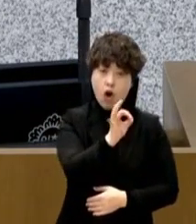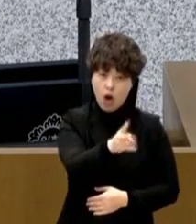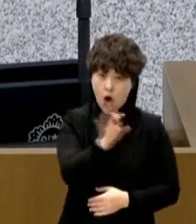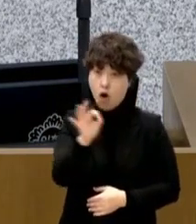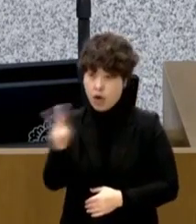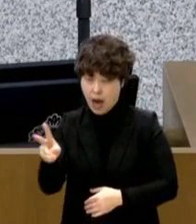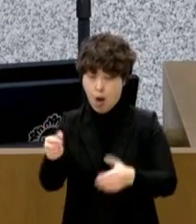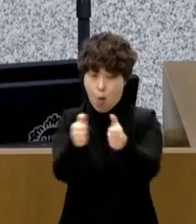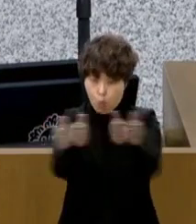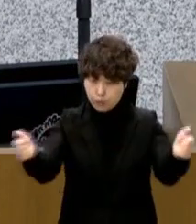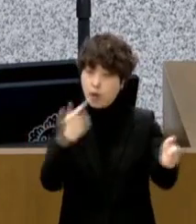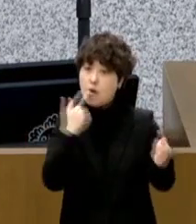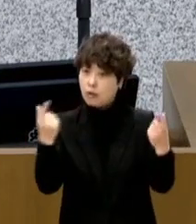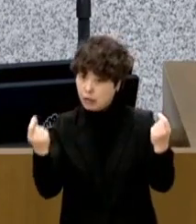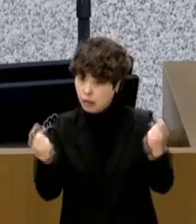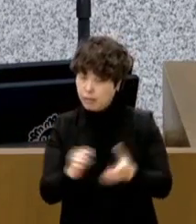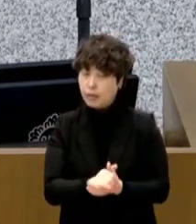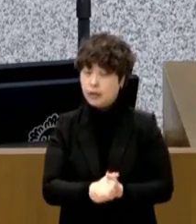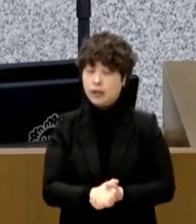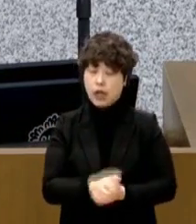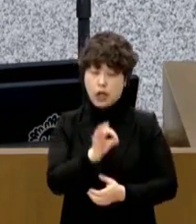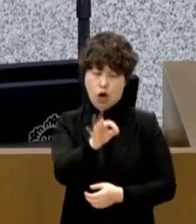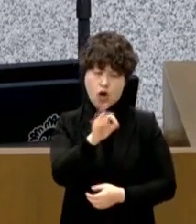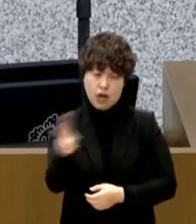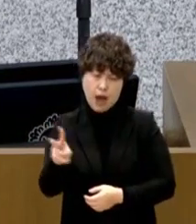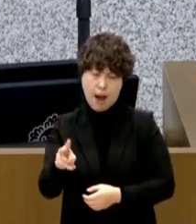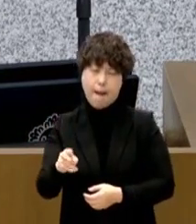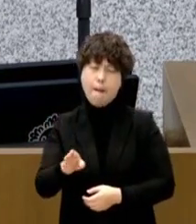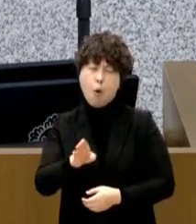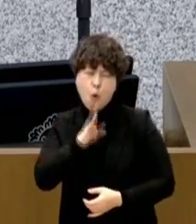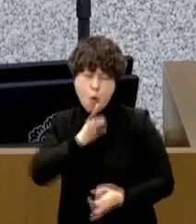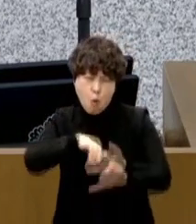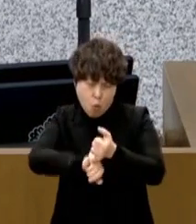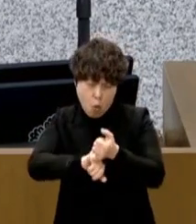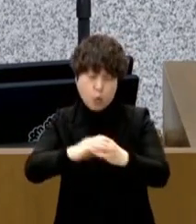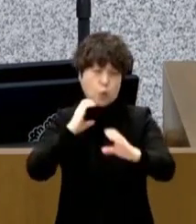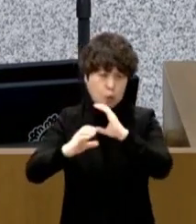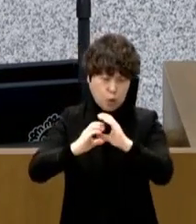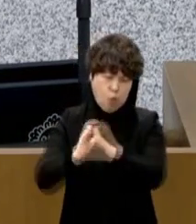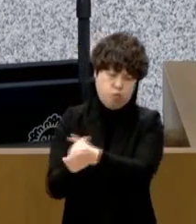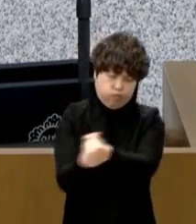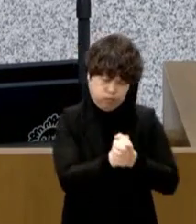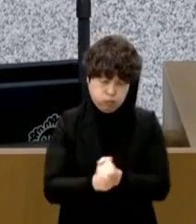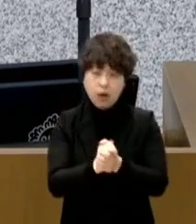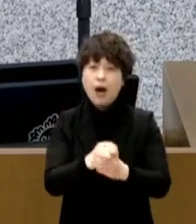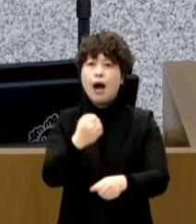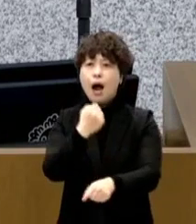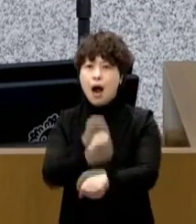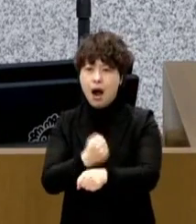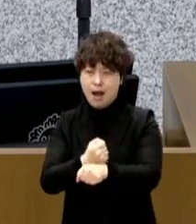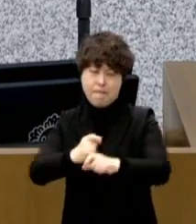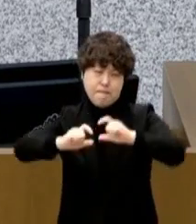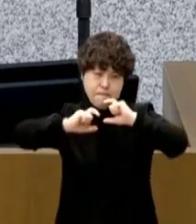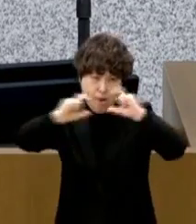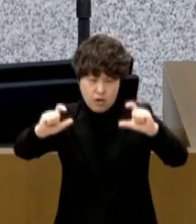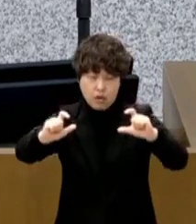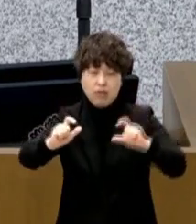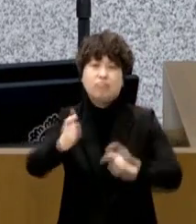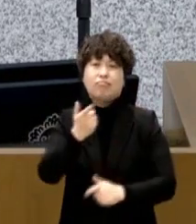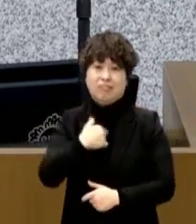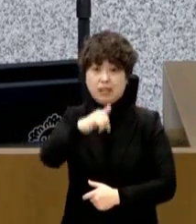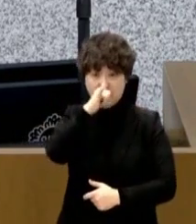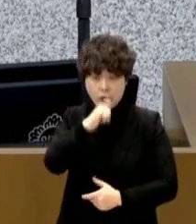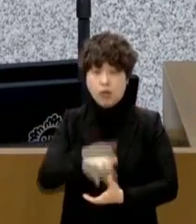동수라는 초유의 구도를 통해 여야가 함께 반드시 소통하고 합심하라는 준엄한 명령을